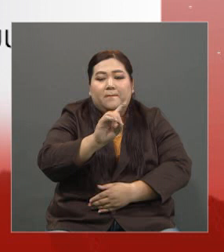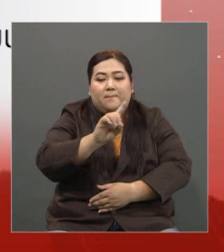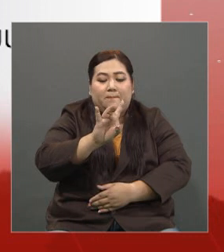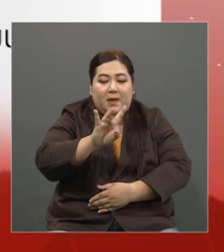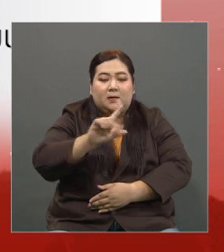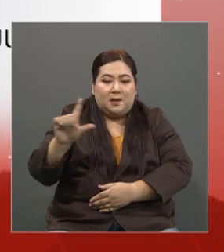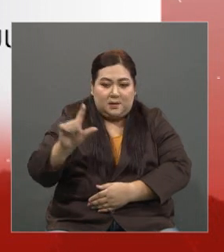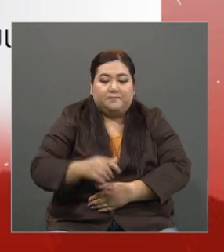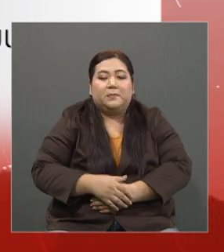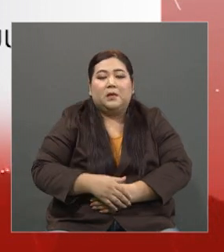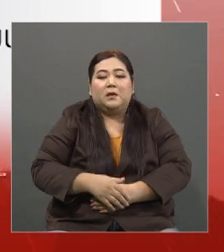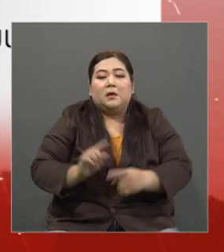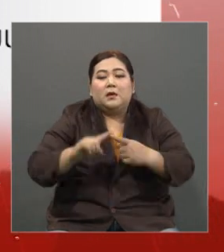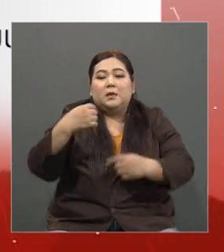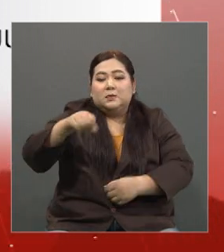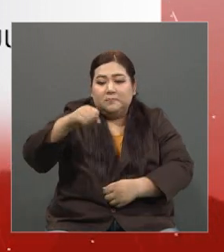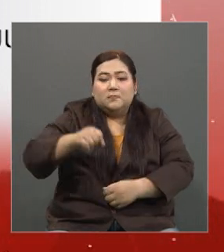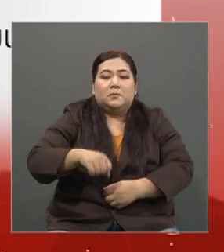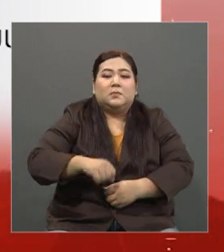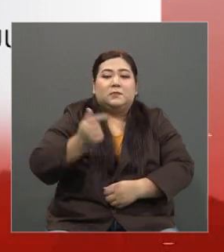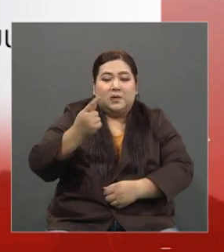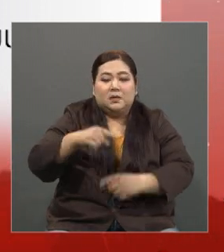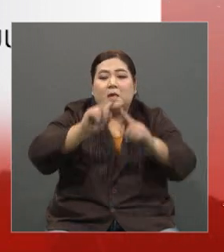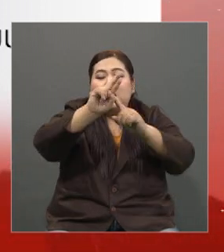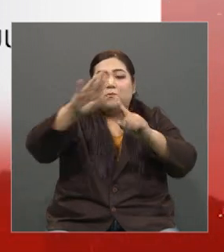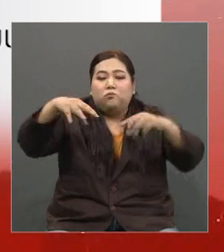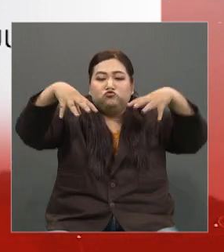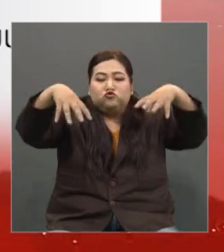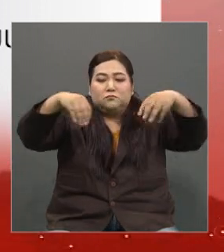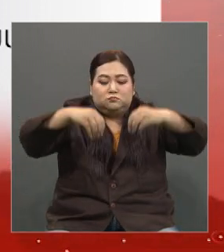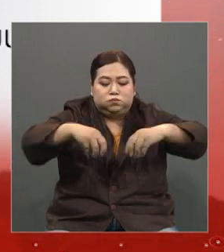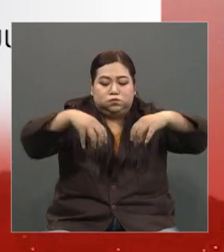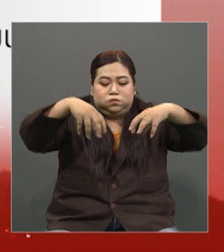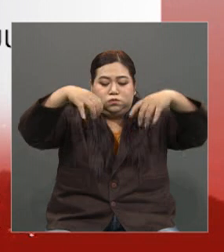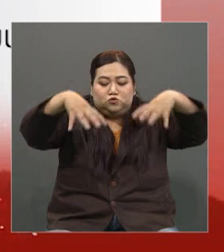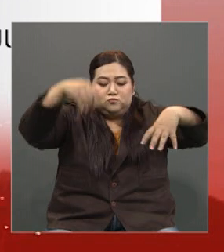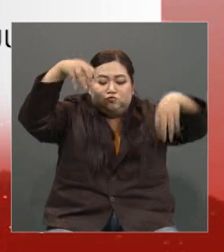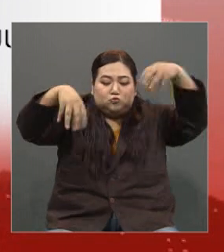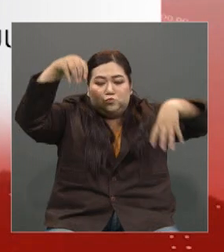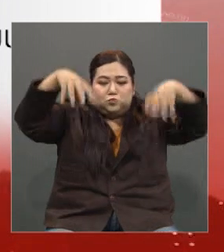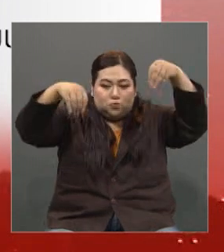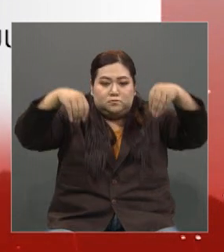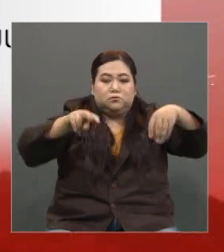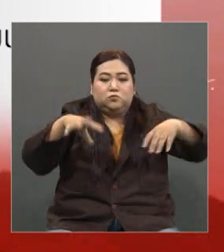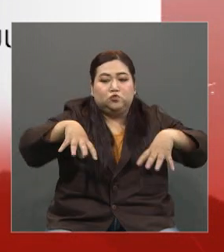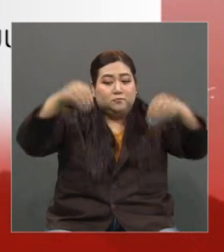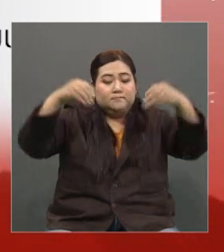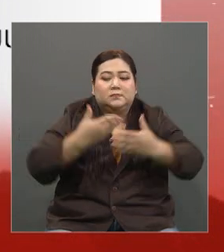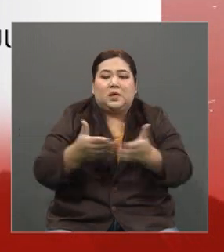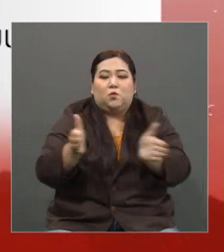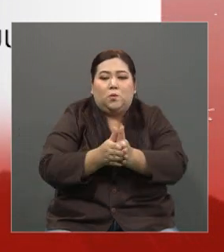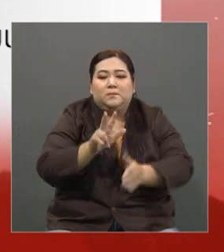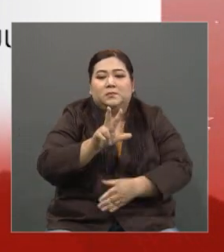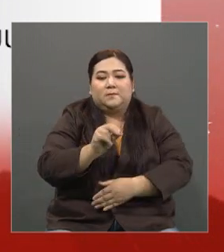ระบบดูดอากาศตรจจับควรแบบระบุตำแหน่งได้ของอาคารตกไยคู่ฟ้า 1 ระบบในวงเงิน 32,